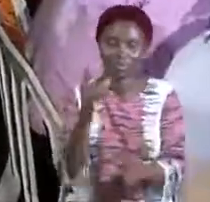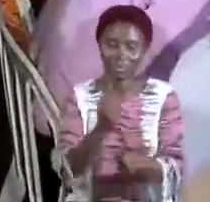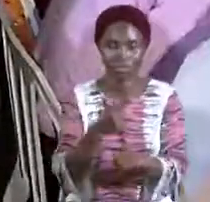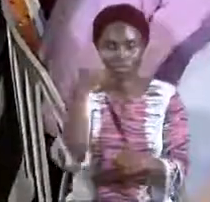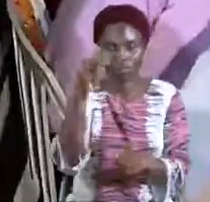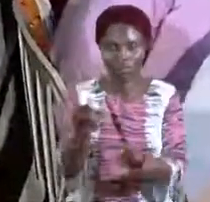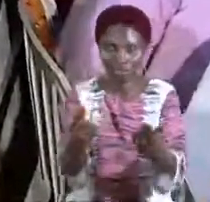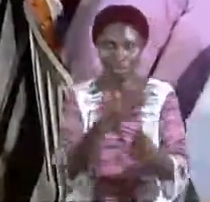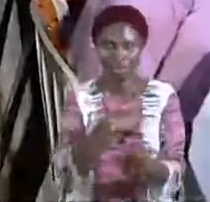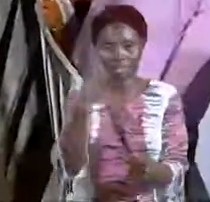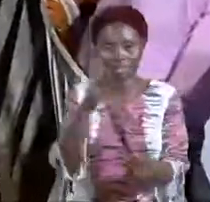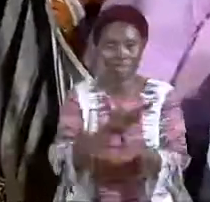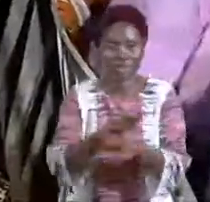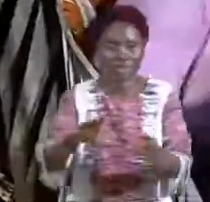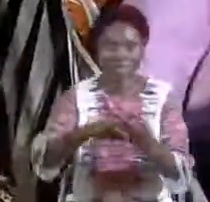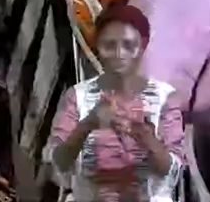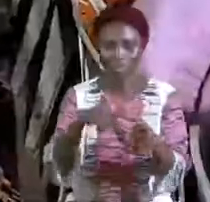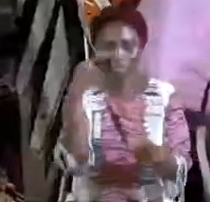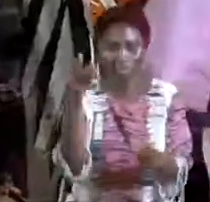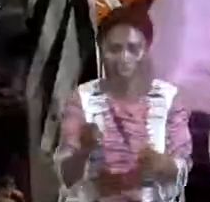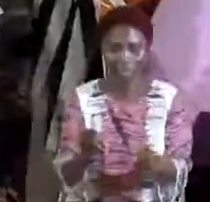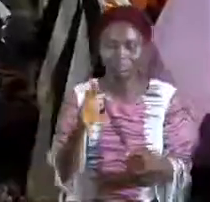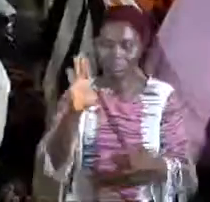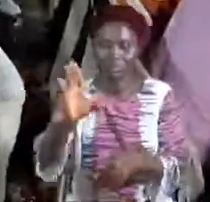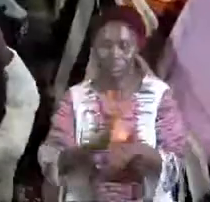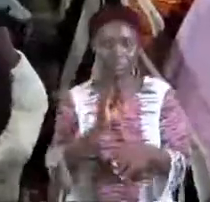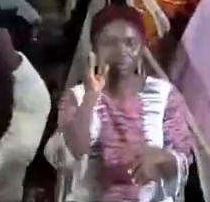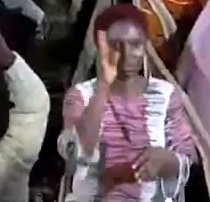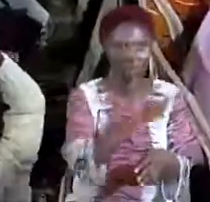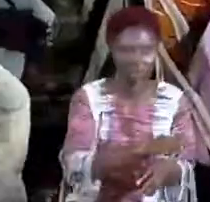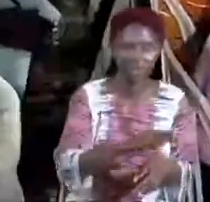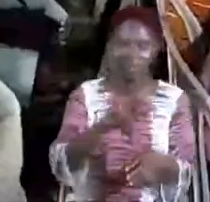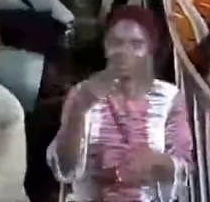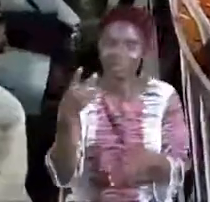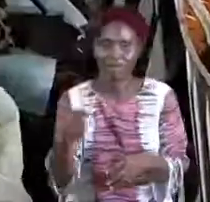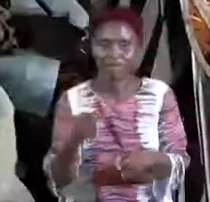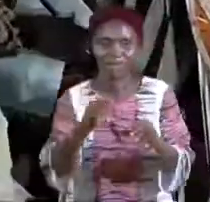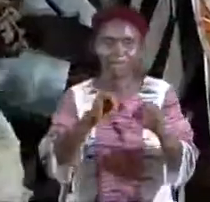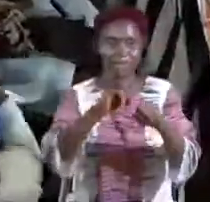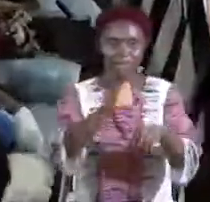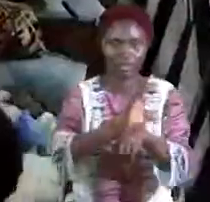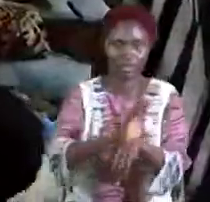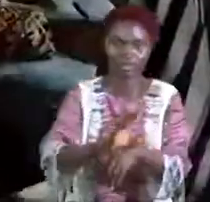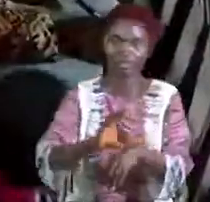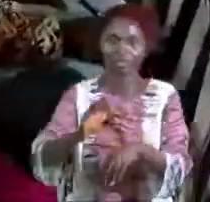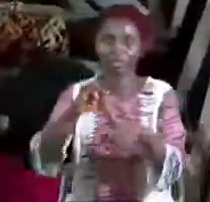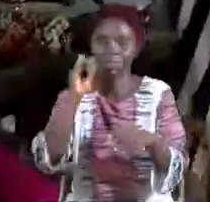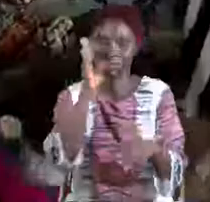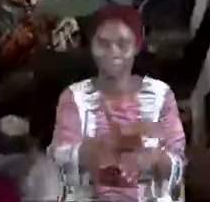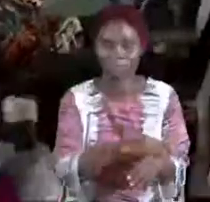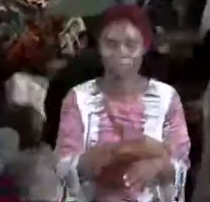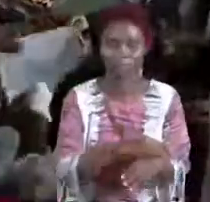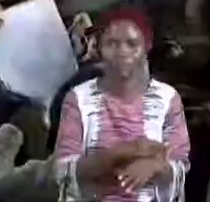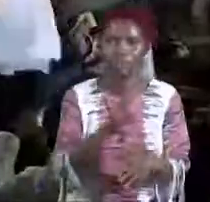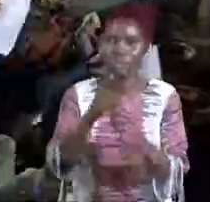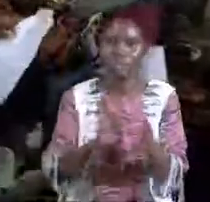ton assemblée locale est mauvaise, tu ne vois rien, tu ne comprends rien, n'argumente pas. » Dis-le seulement, qu'est-ce que vous devez leur dire? Dites-moi,